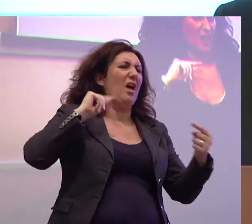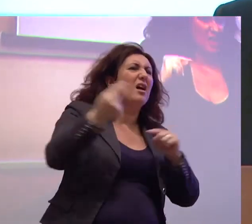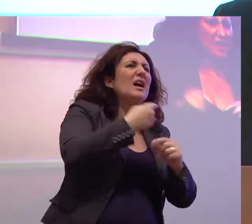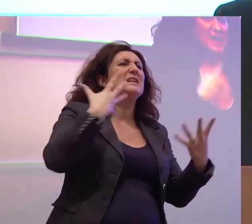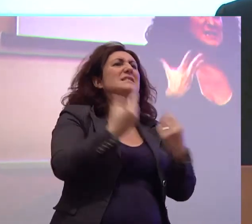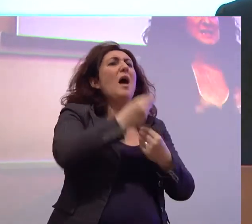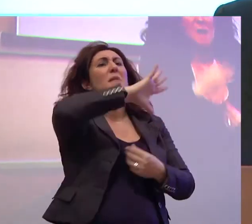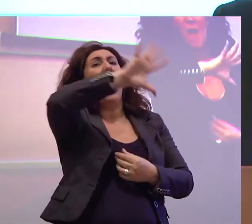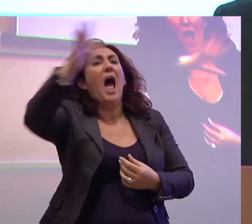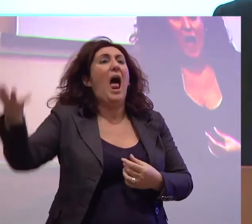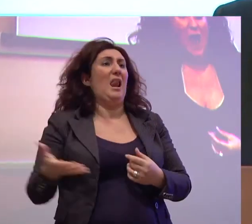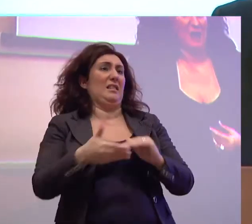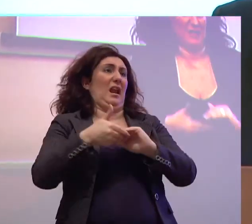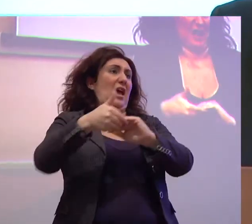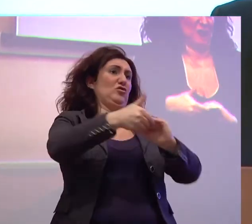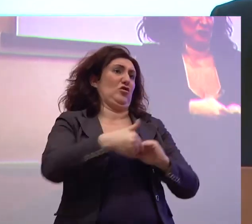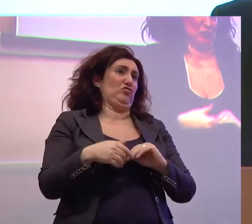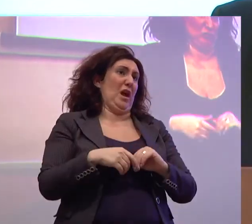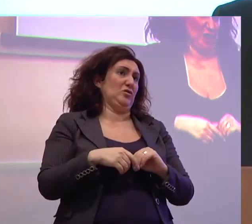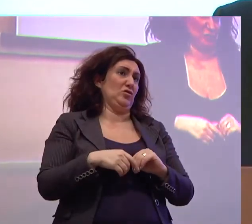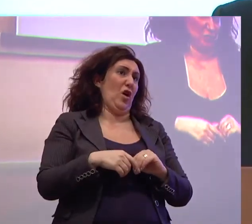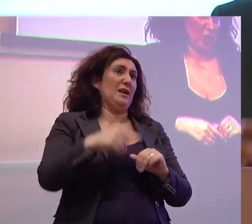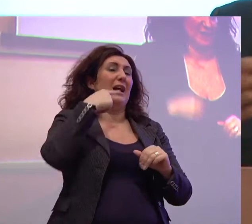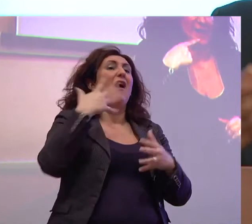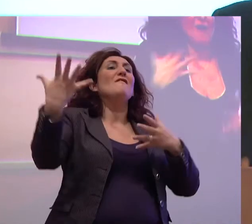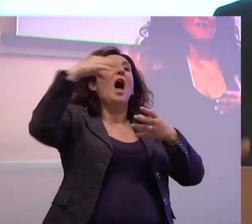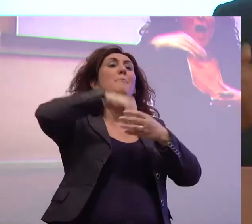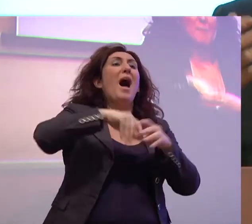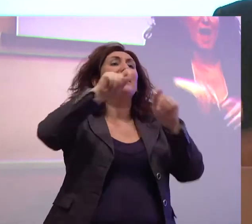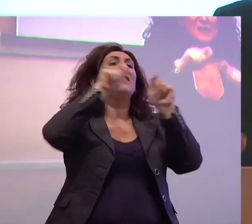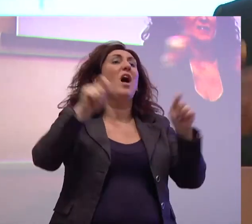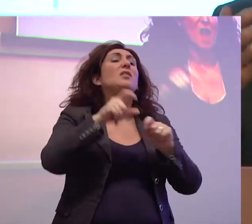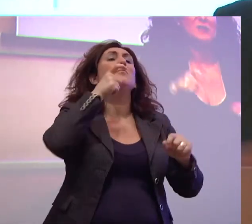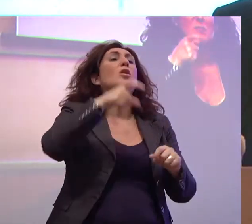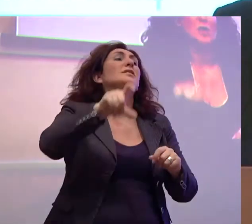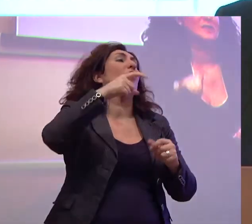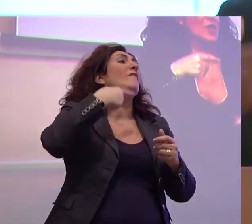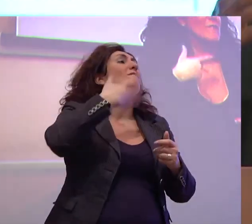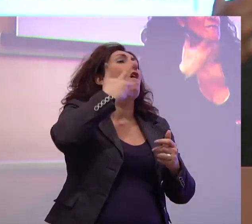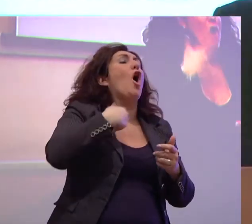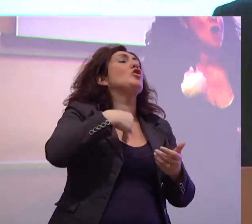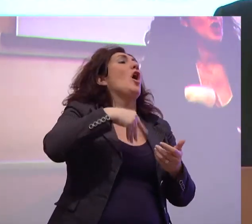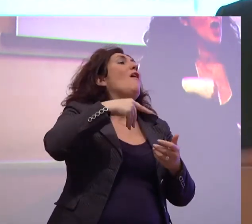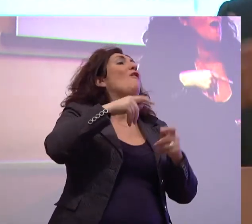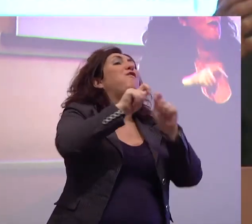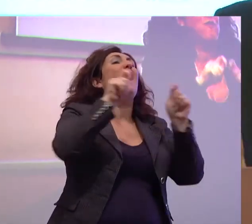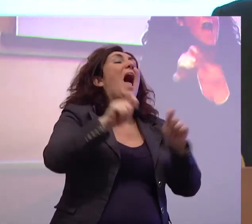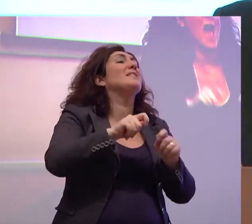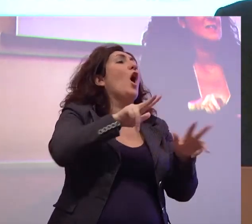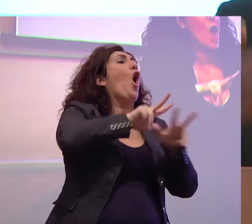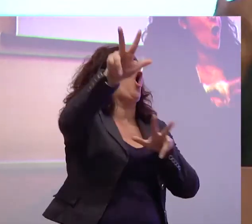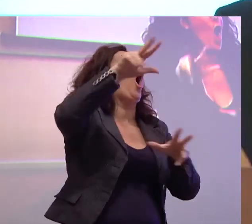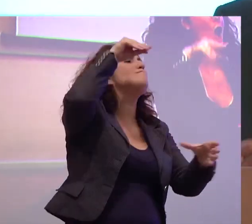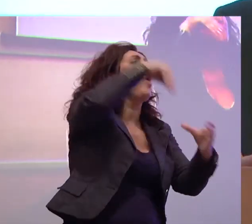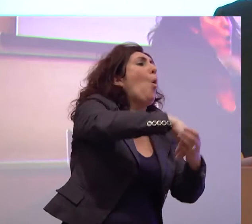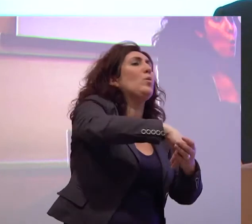associazioni che partecipano con noi alla Fund perché vogliamo la presenza della Fund nei comuni, nelle